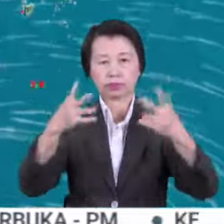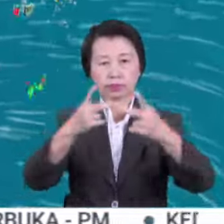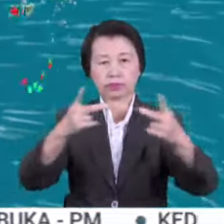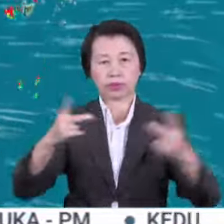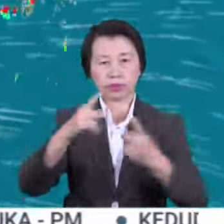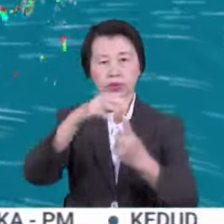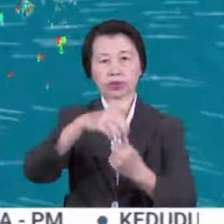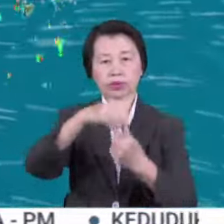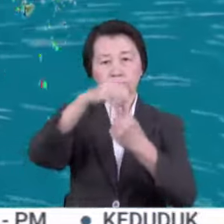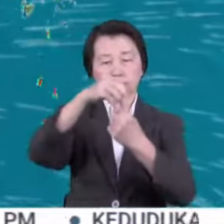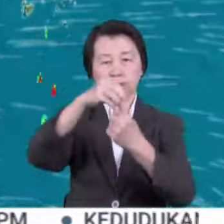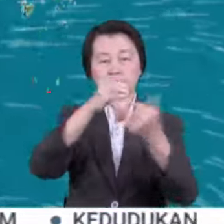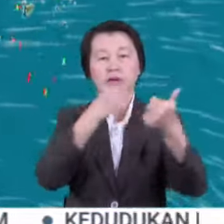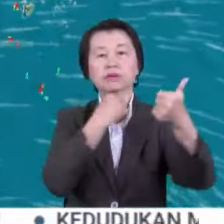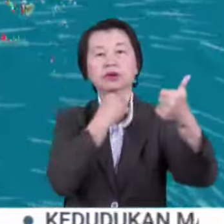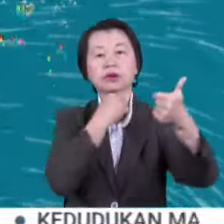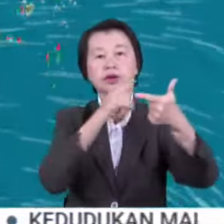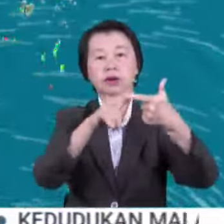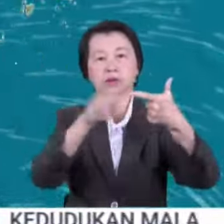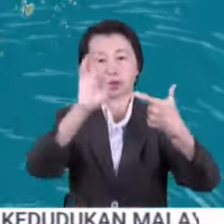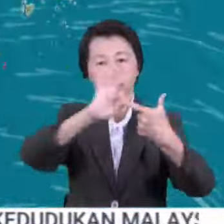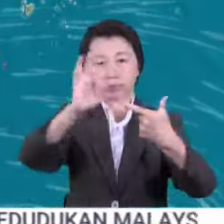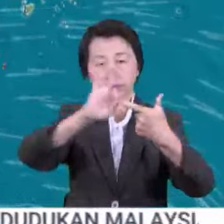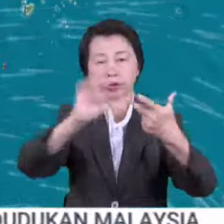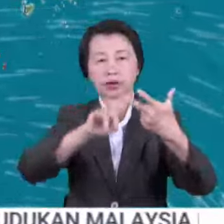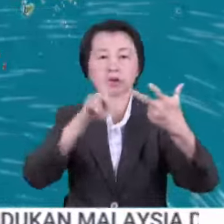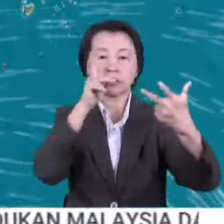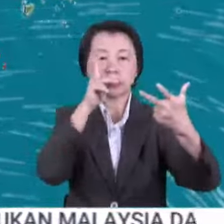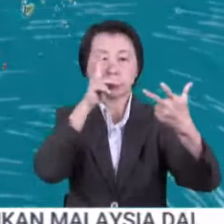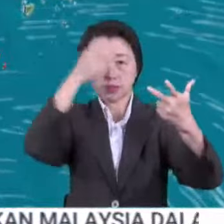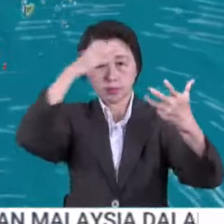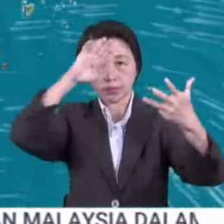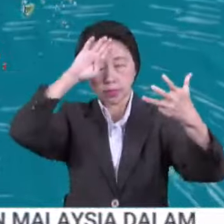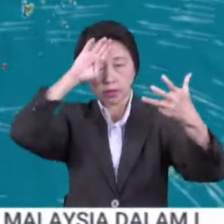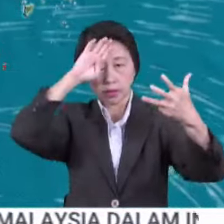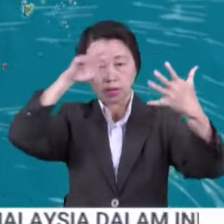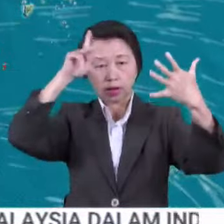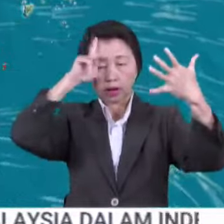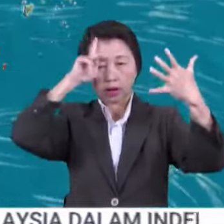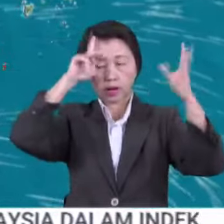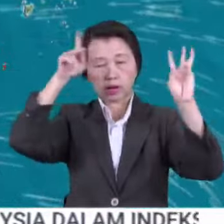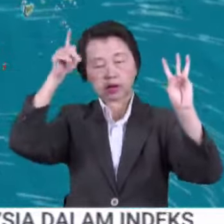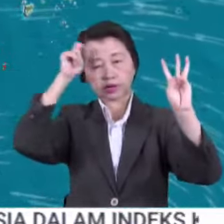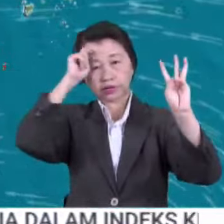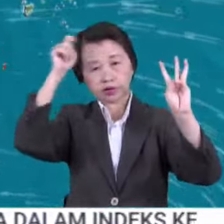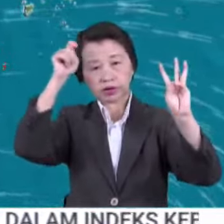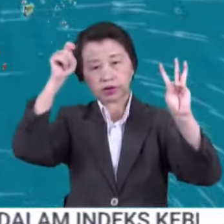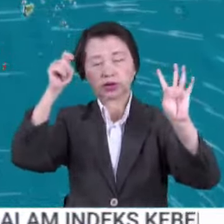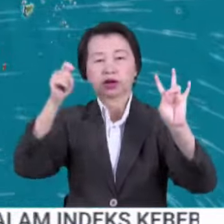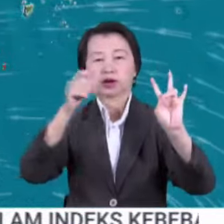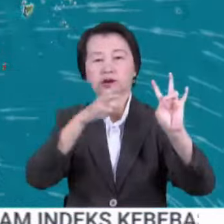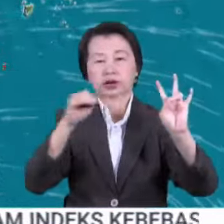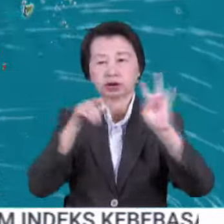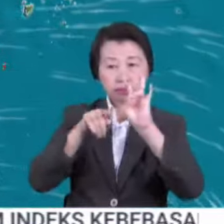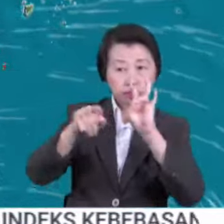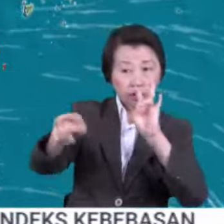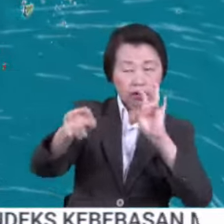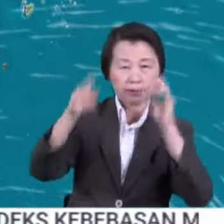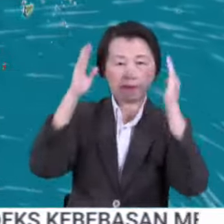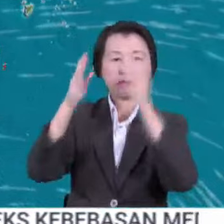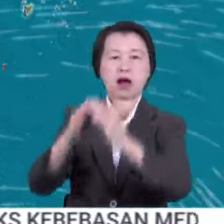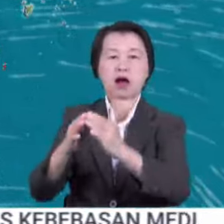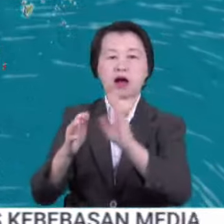terutamanya di negeri perak Pulau Pinang Kedah pelis Kelantan Trengganu dan juga di bagian pedalaman paham